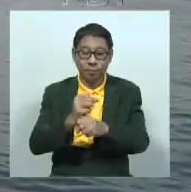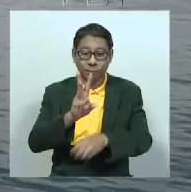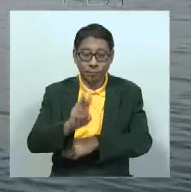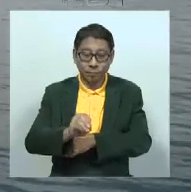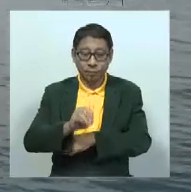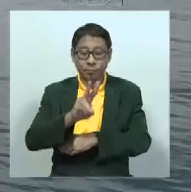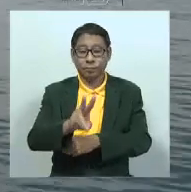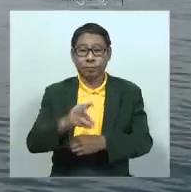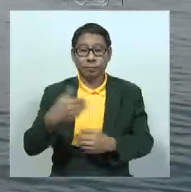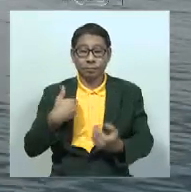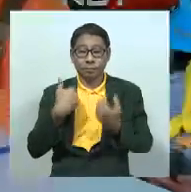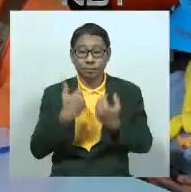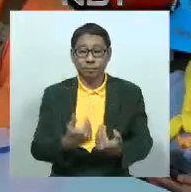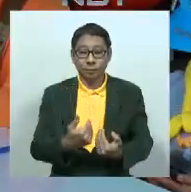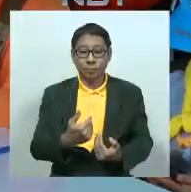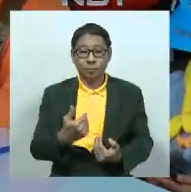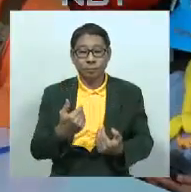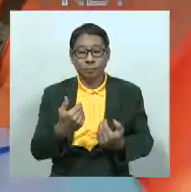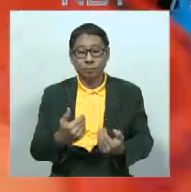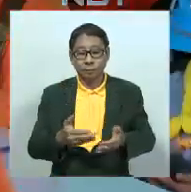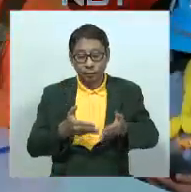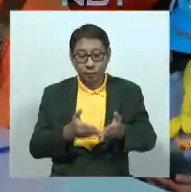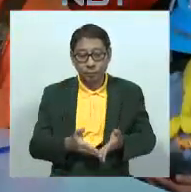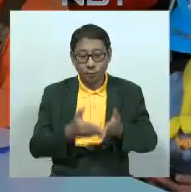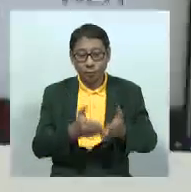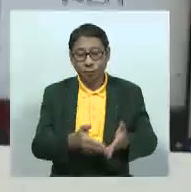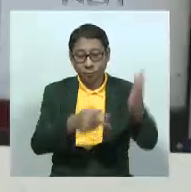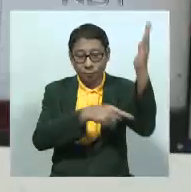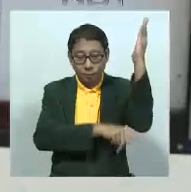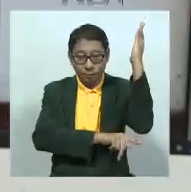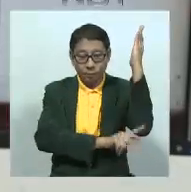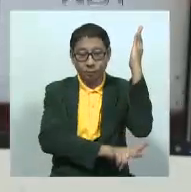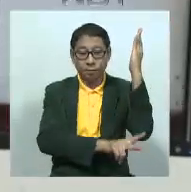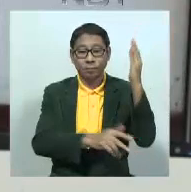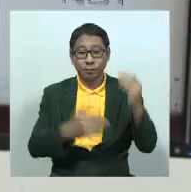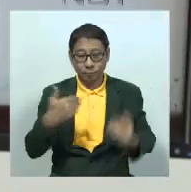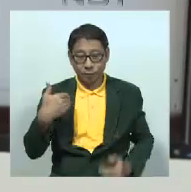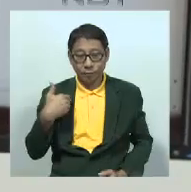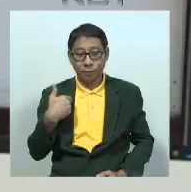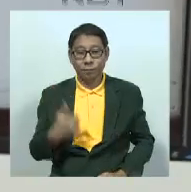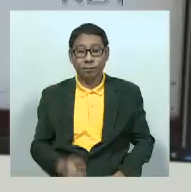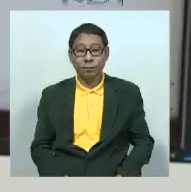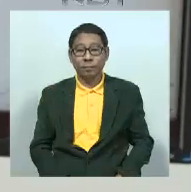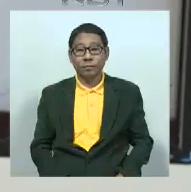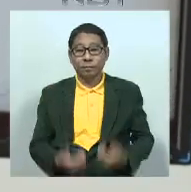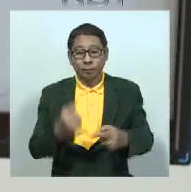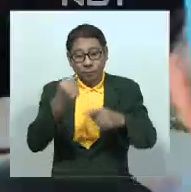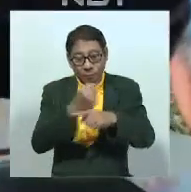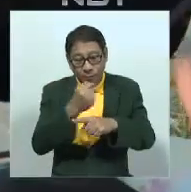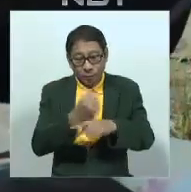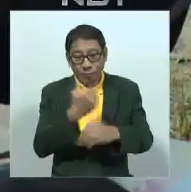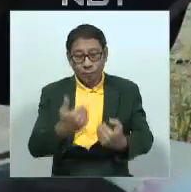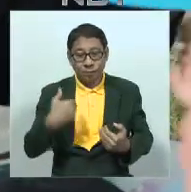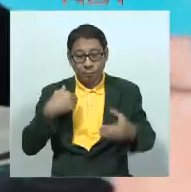2562หรือ IDMAC 2019ที่ท่าเรือน้ำลึกภูเก็ตจังหวัดภูเก็ตครับโดยการฝึกซ้อมครั้